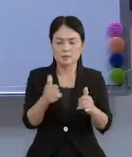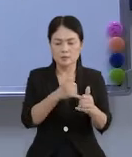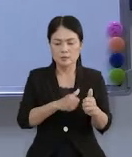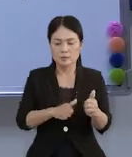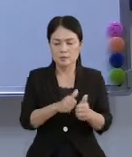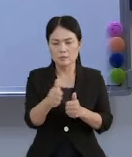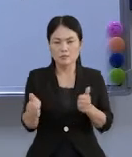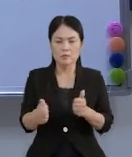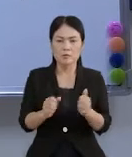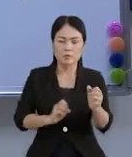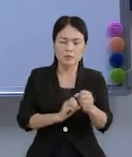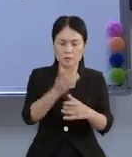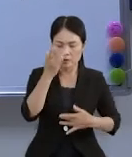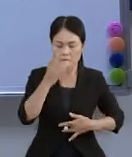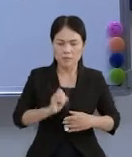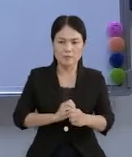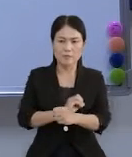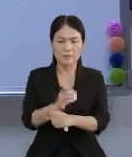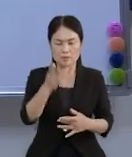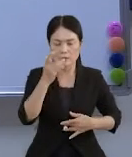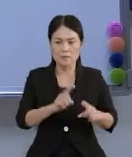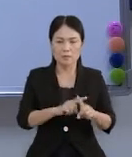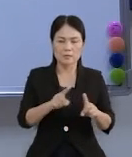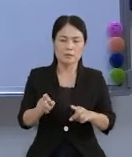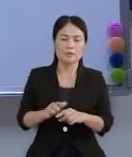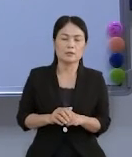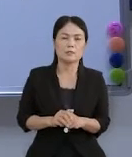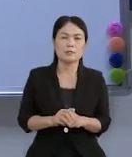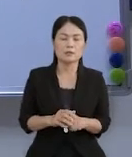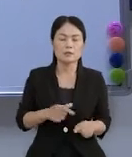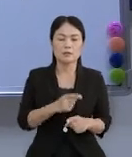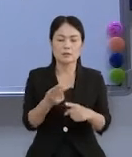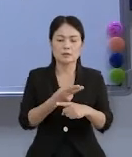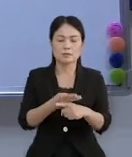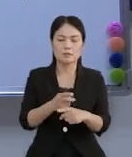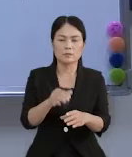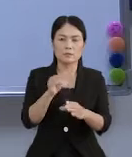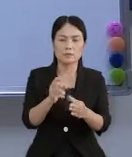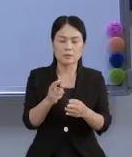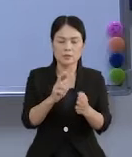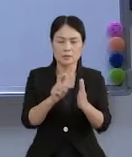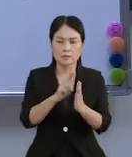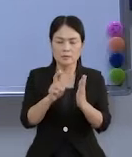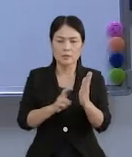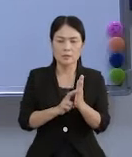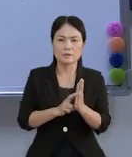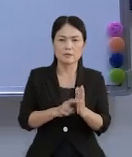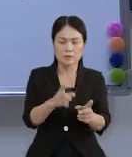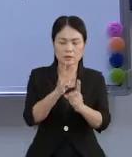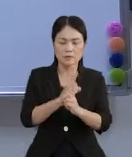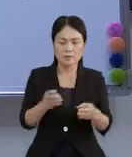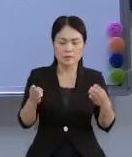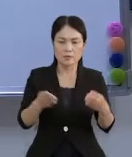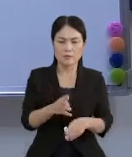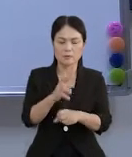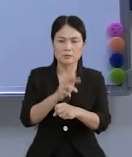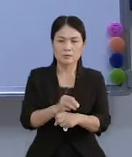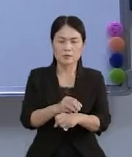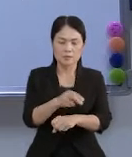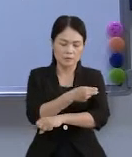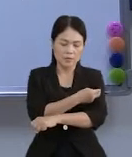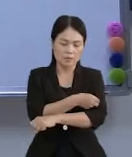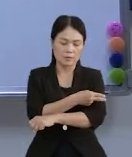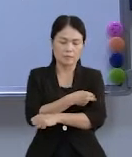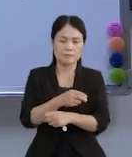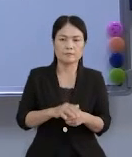pi chủng ngư covid đập rầm bốn rôm tiếng chủng ngư xem xem tiết đau ăn uất nơi cứ buôn ăn à máy tam ca này nóm rộ bọc rơ su